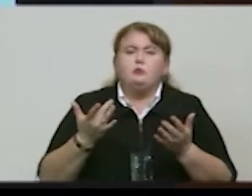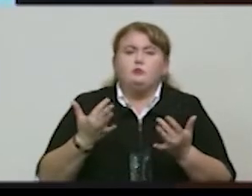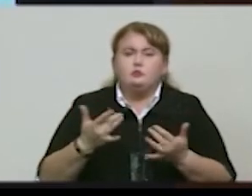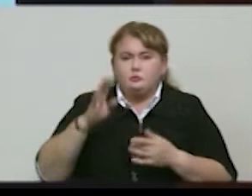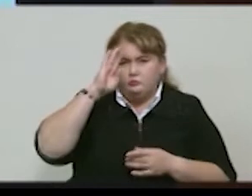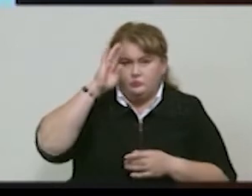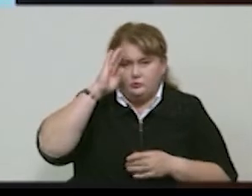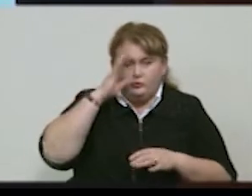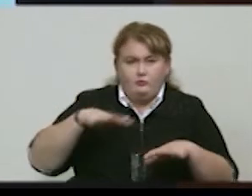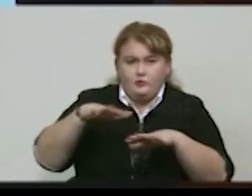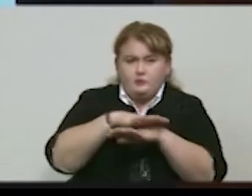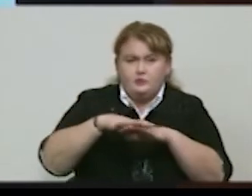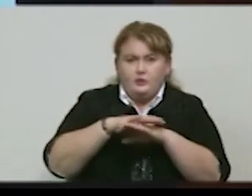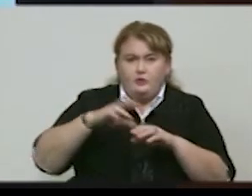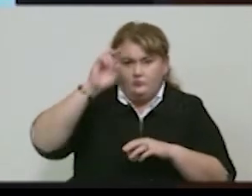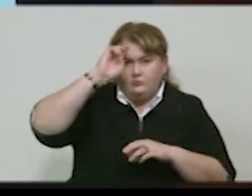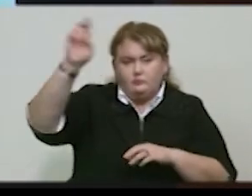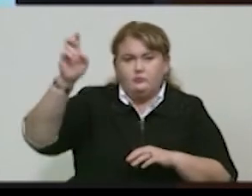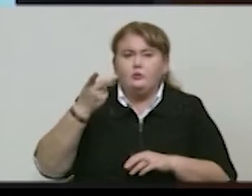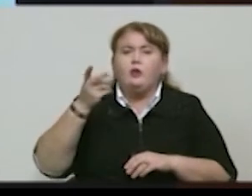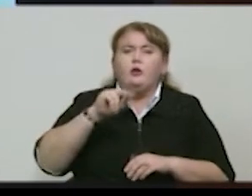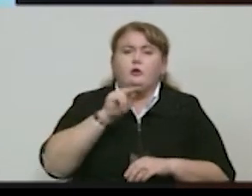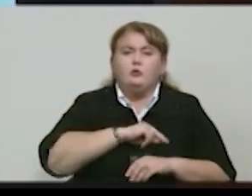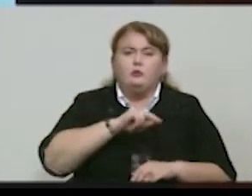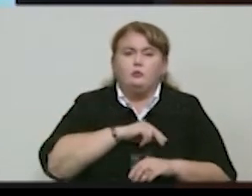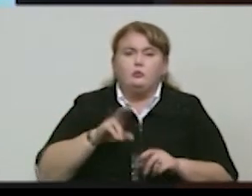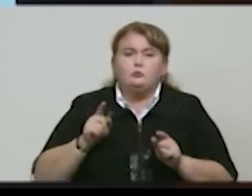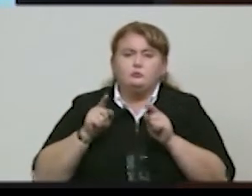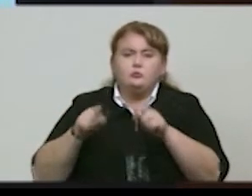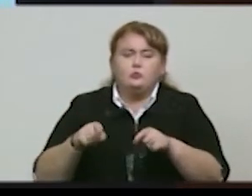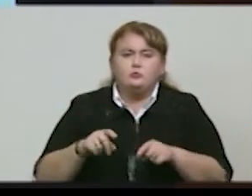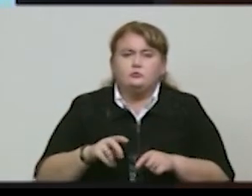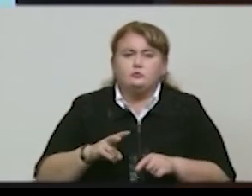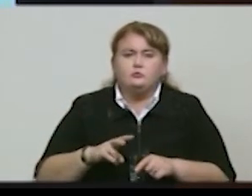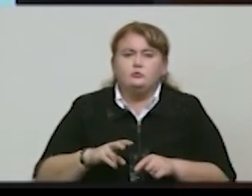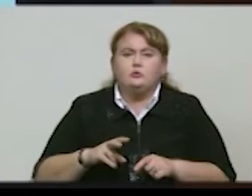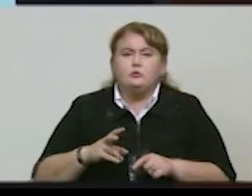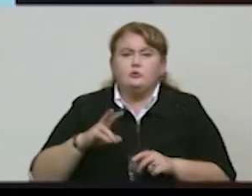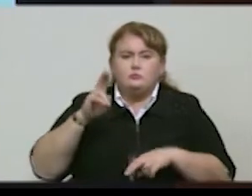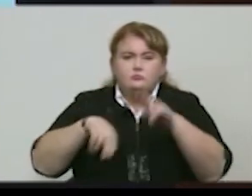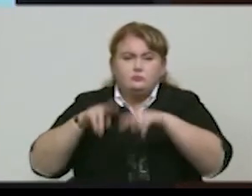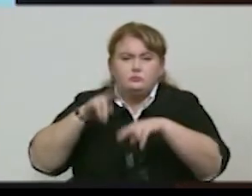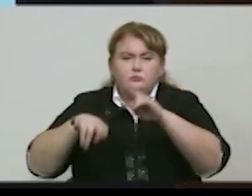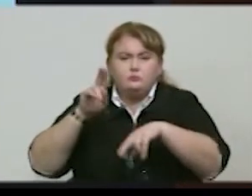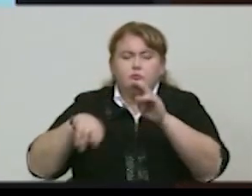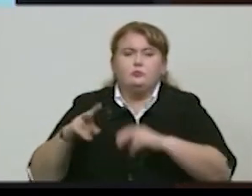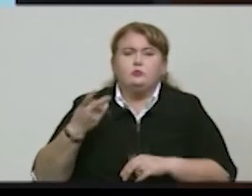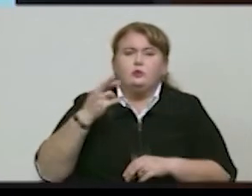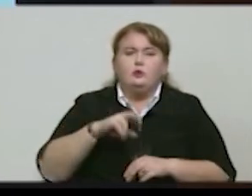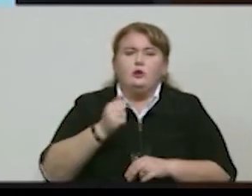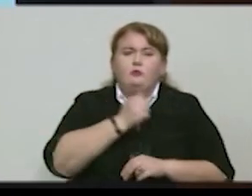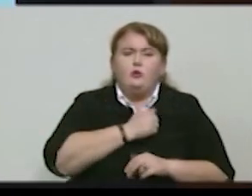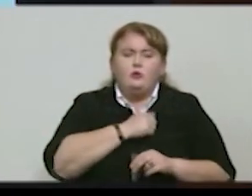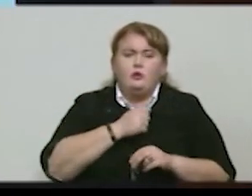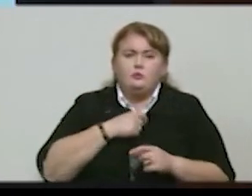и народческого населения империи для работ по устройству оборонительных сооружений, военных